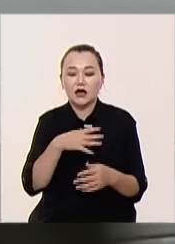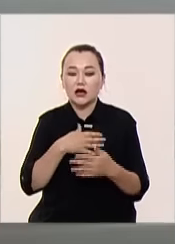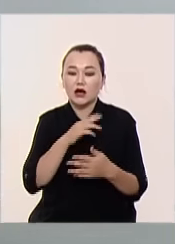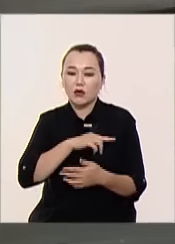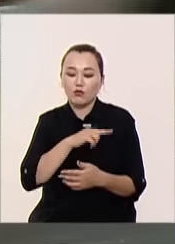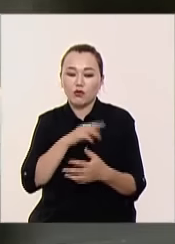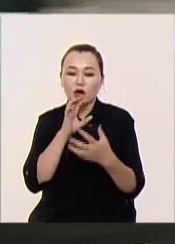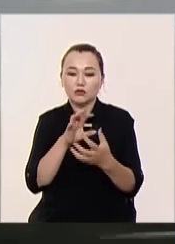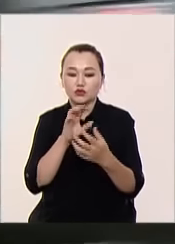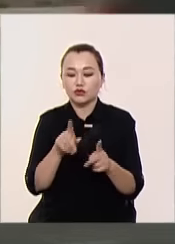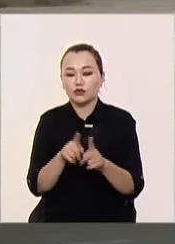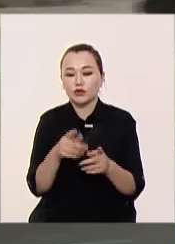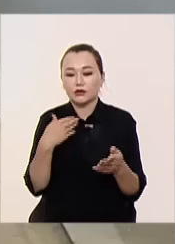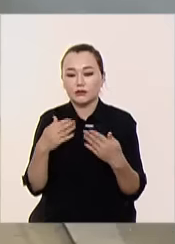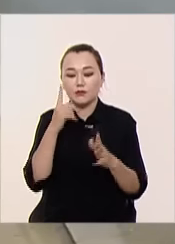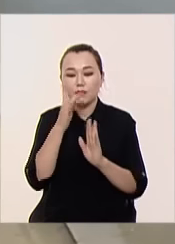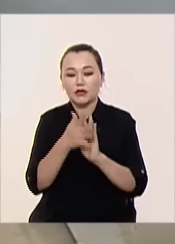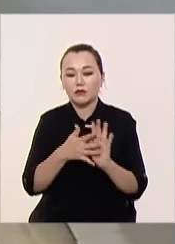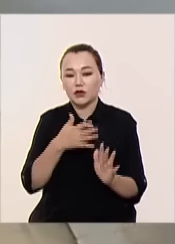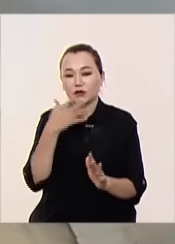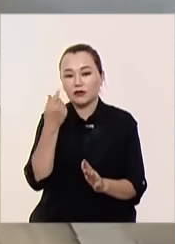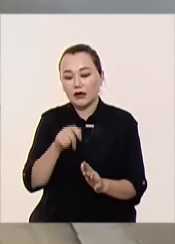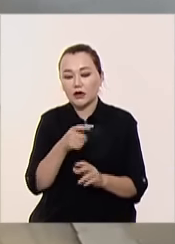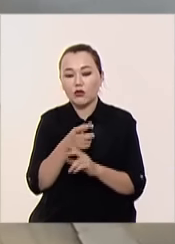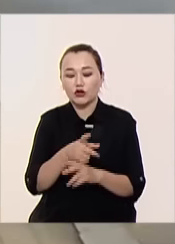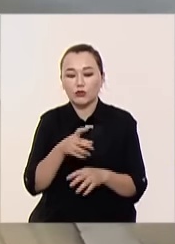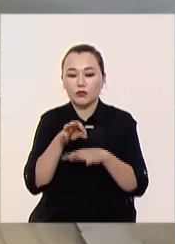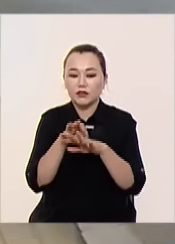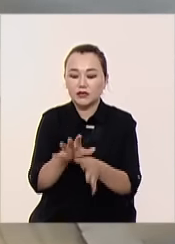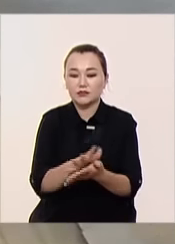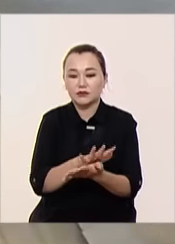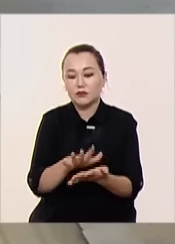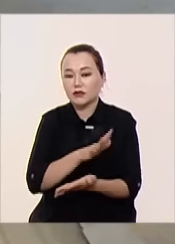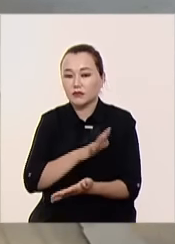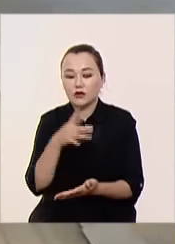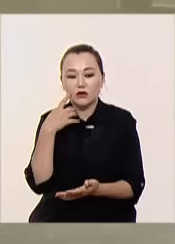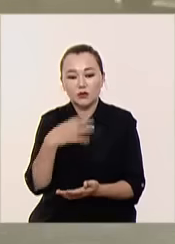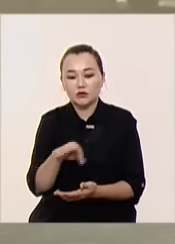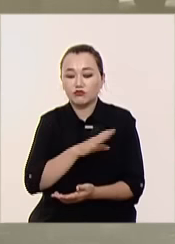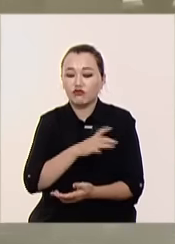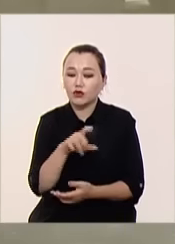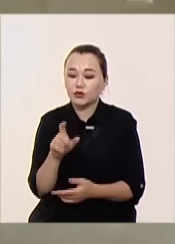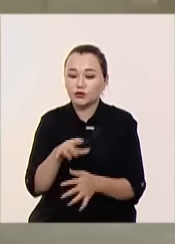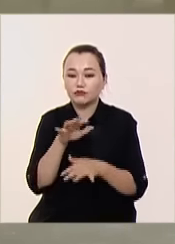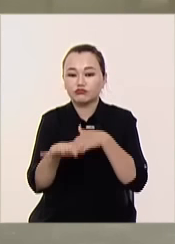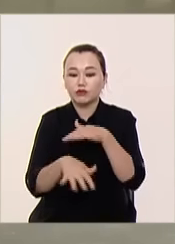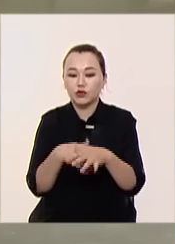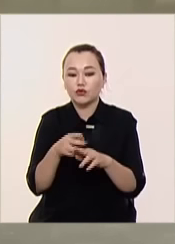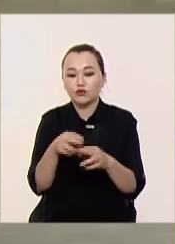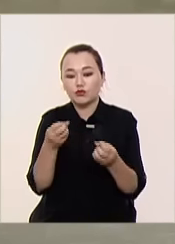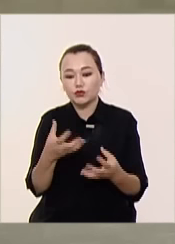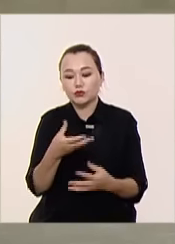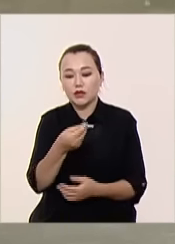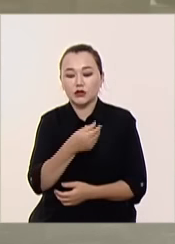общественного транспорта могут отнестись с пониманием и довести пассажира бесплатно. Ведь бывают и недобросовестные пассажиры, которые просто не